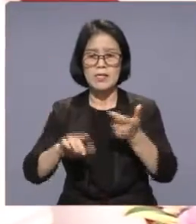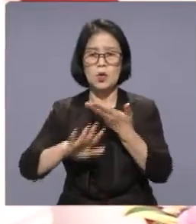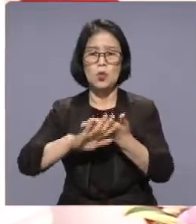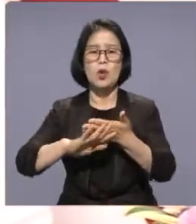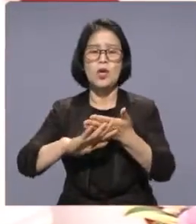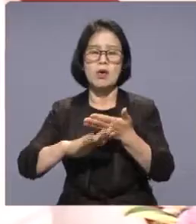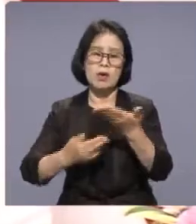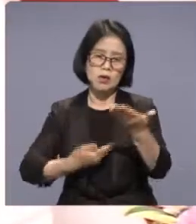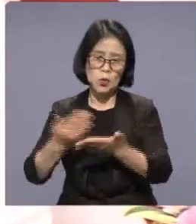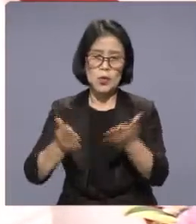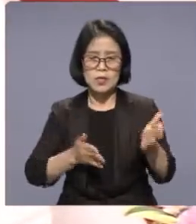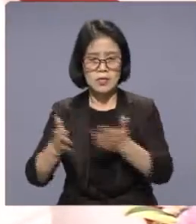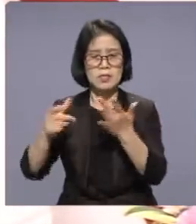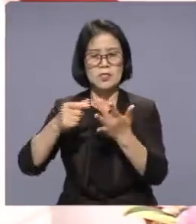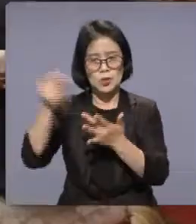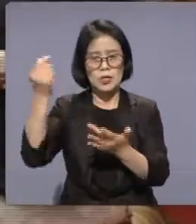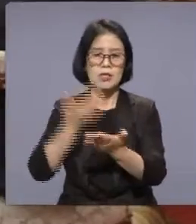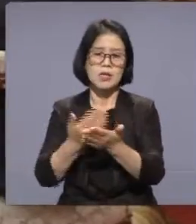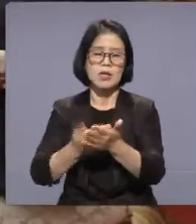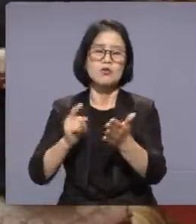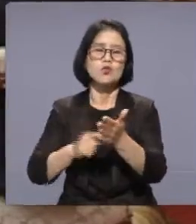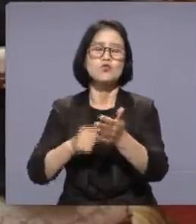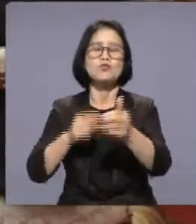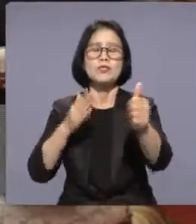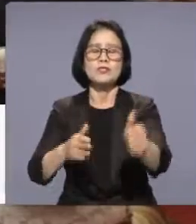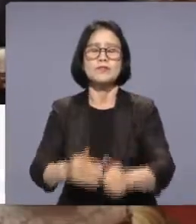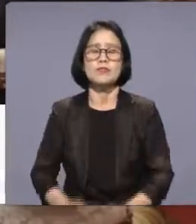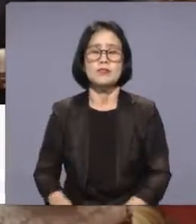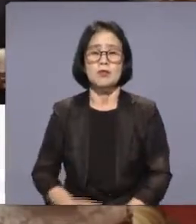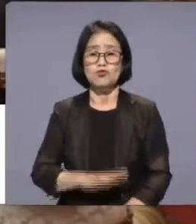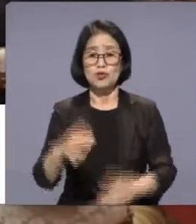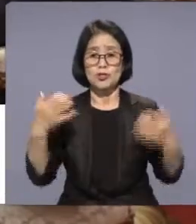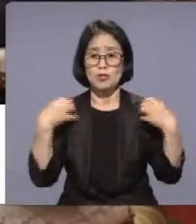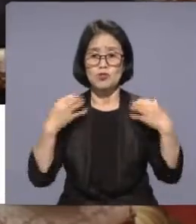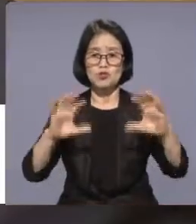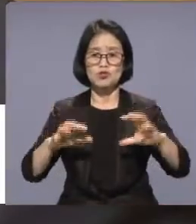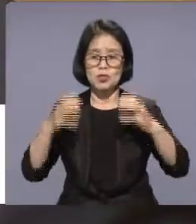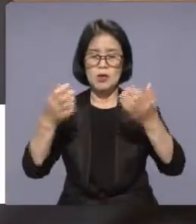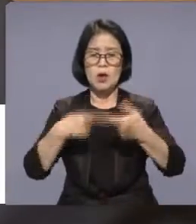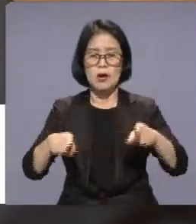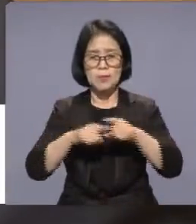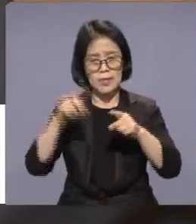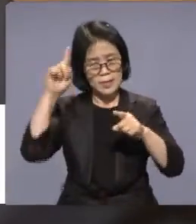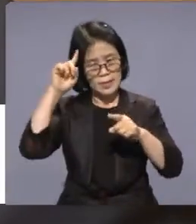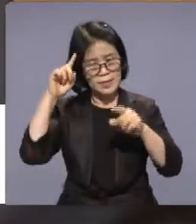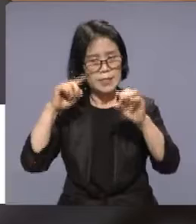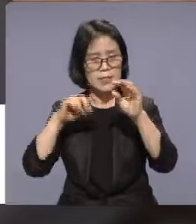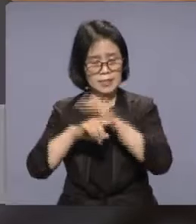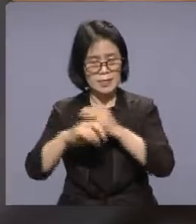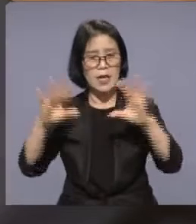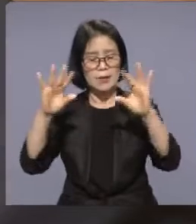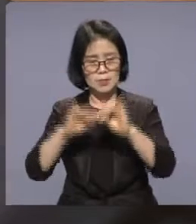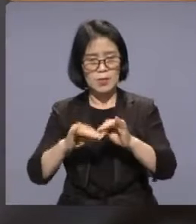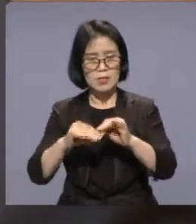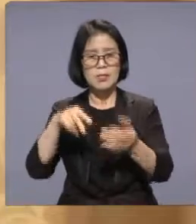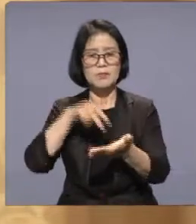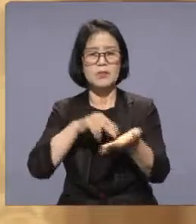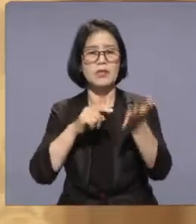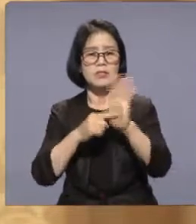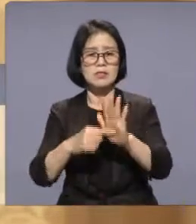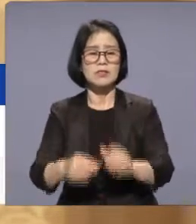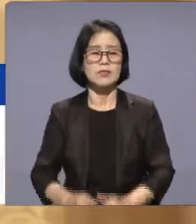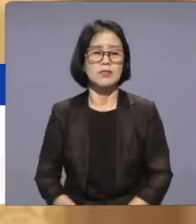길을 선택할 것을 촉구했습니다. 우리 측도 국제사회와 함께 뜻을 같이 하겠다는 입장을 드러냈습니다.